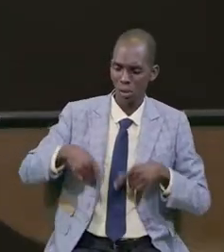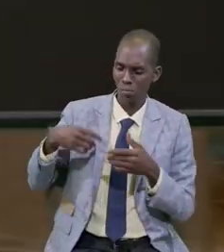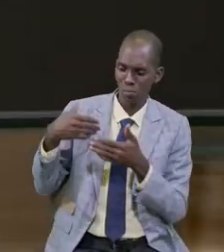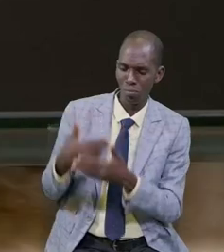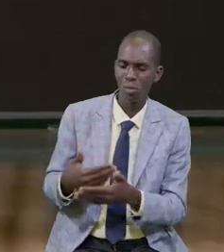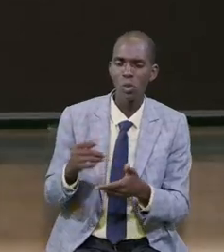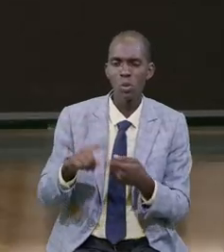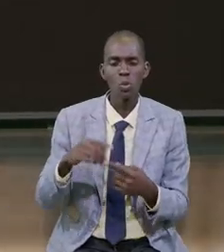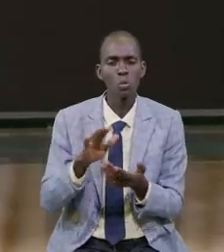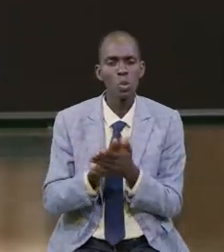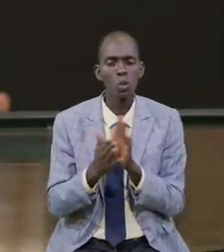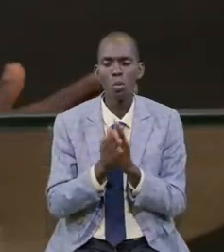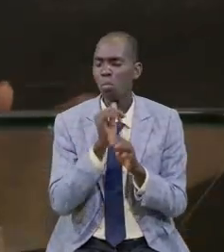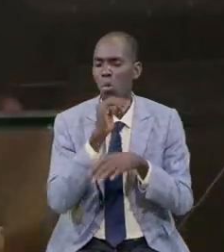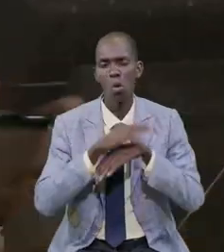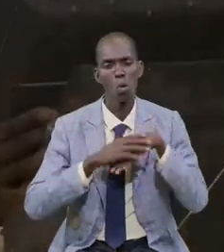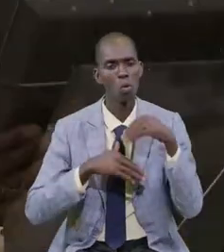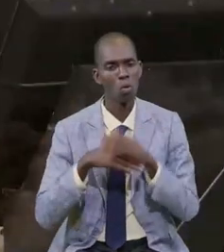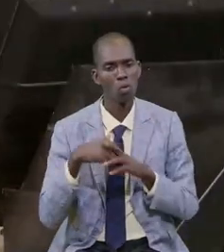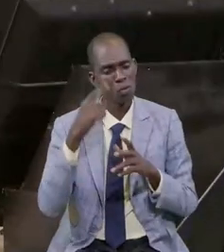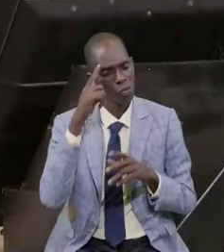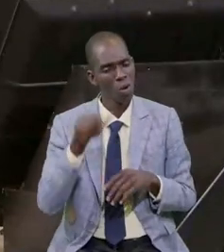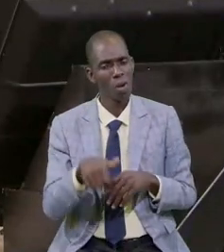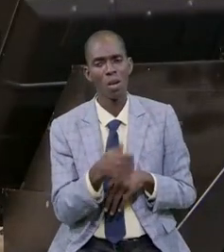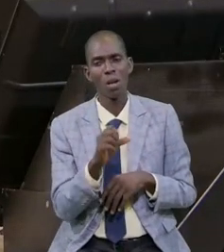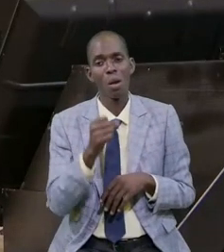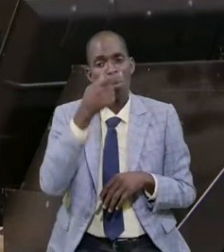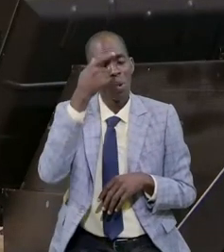inhabitable. À cause de